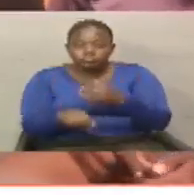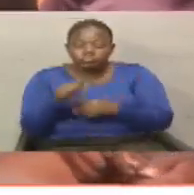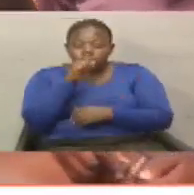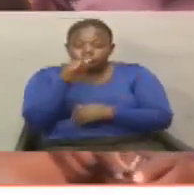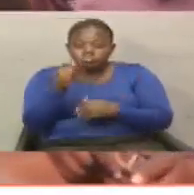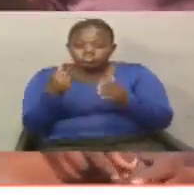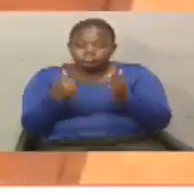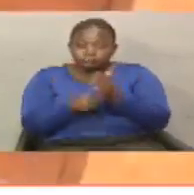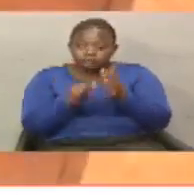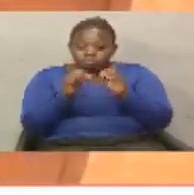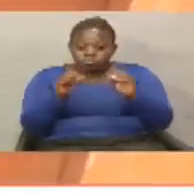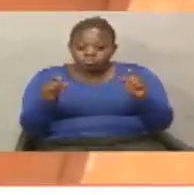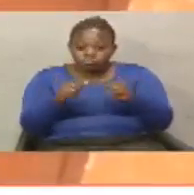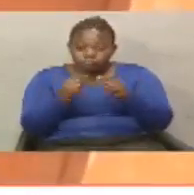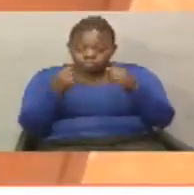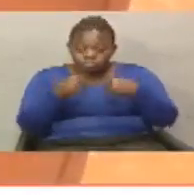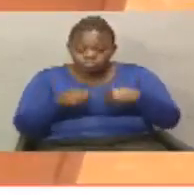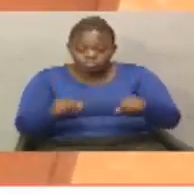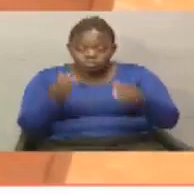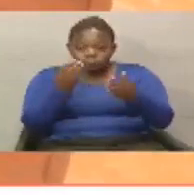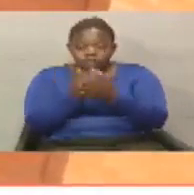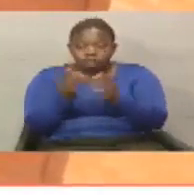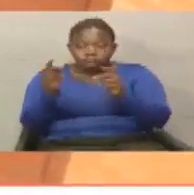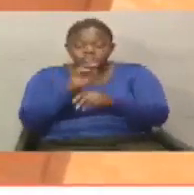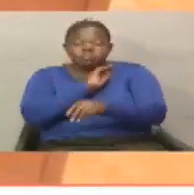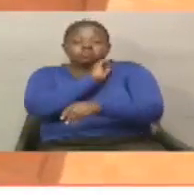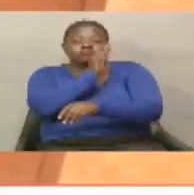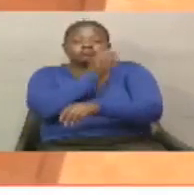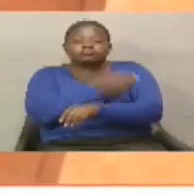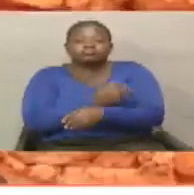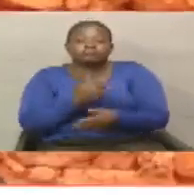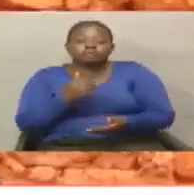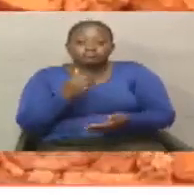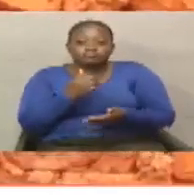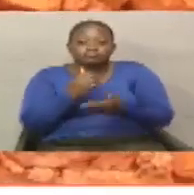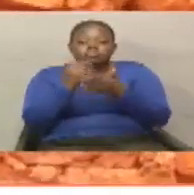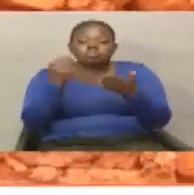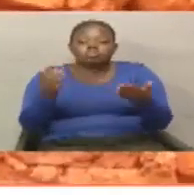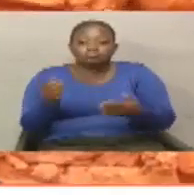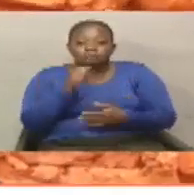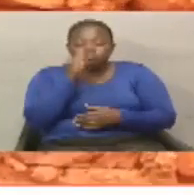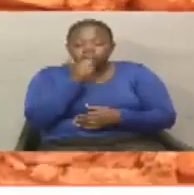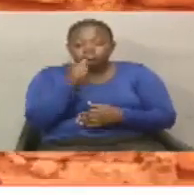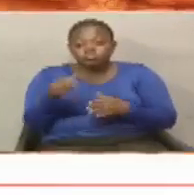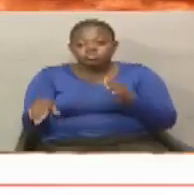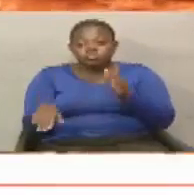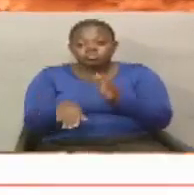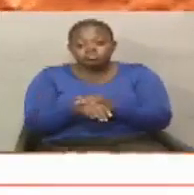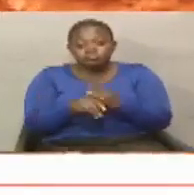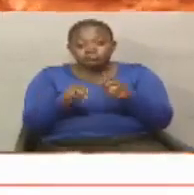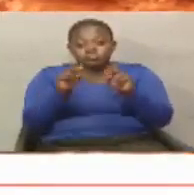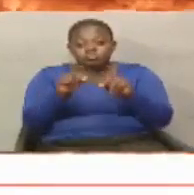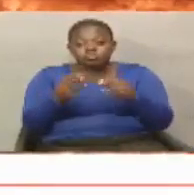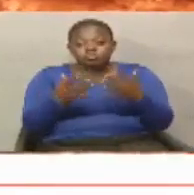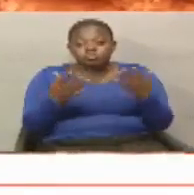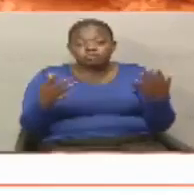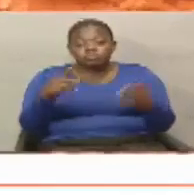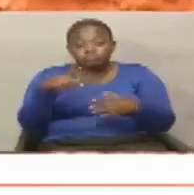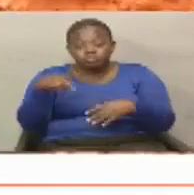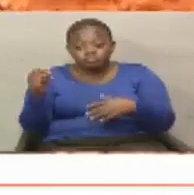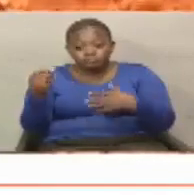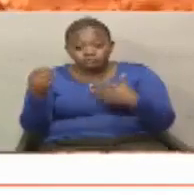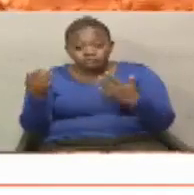musango ebikolebwako bimuwibula ne basaba ab'obuyinza okusitukiramu. Omukadde bamugobaganya talina gy'alaga oyo atudde